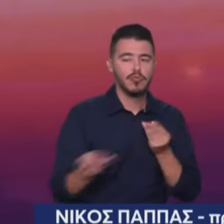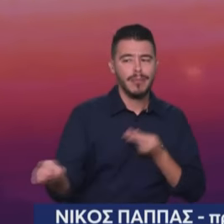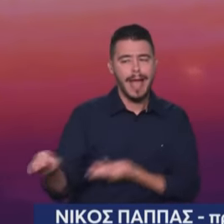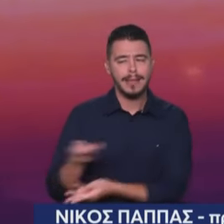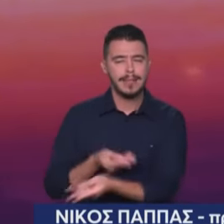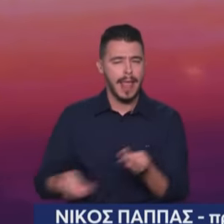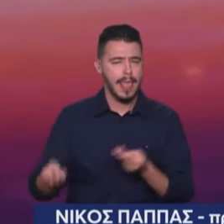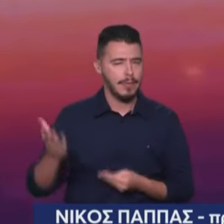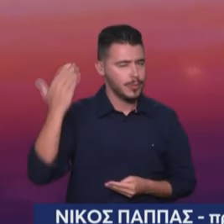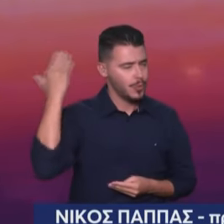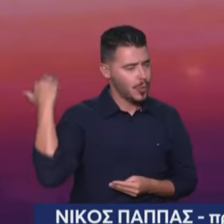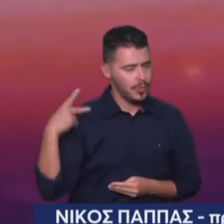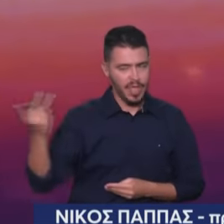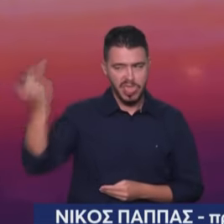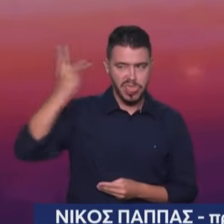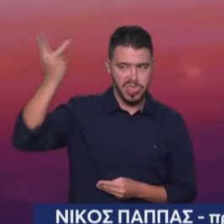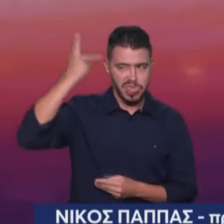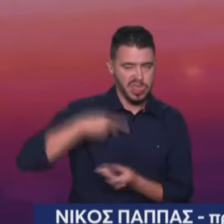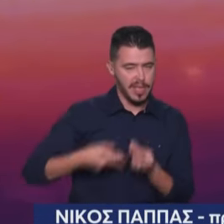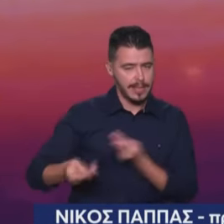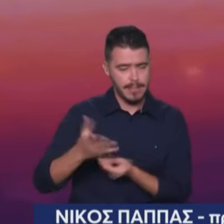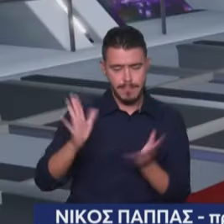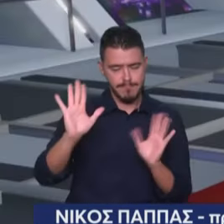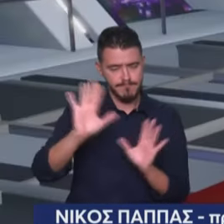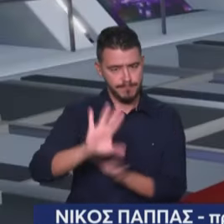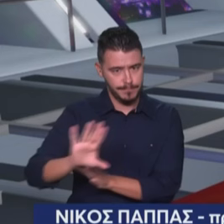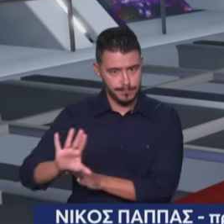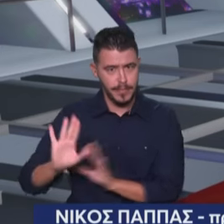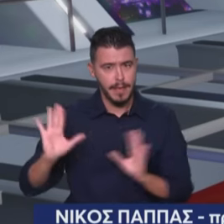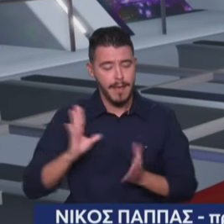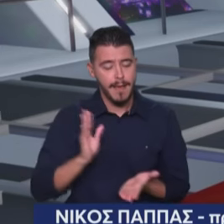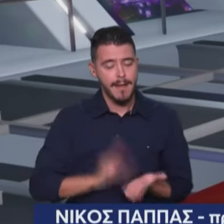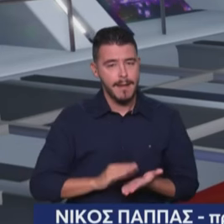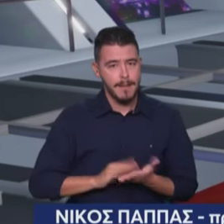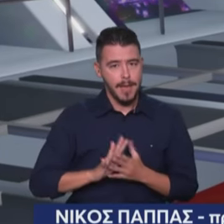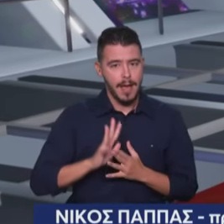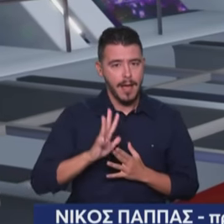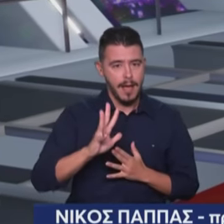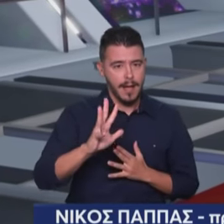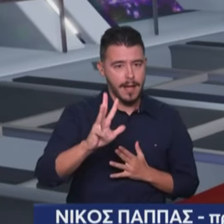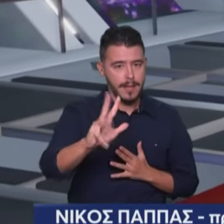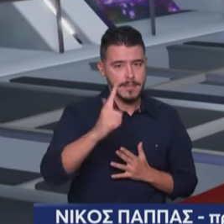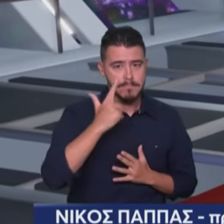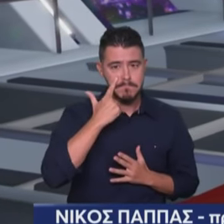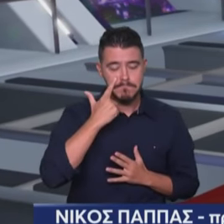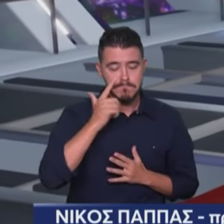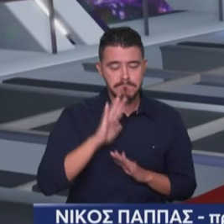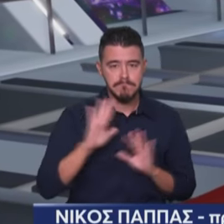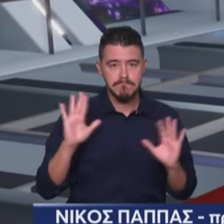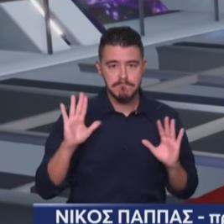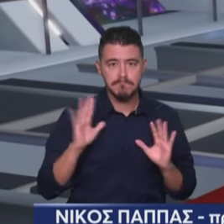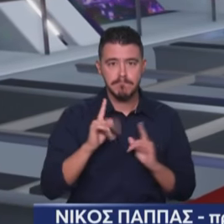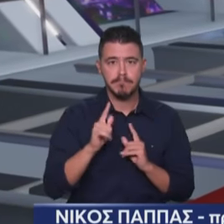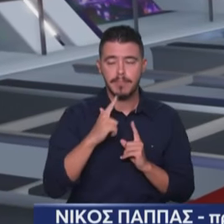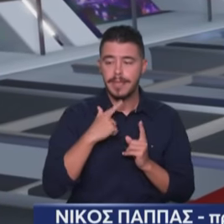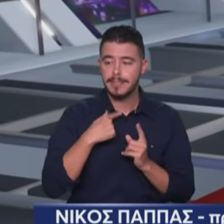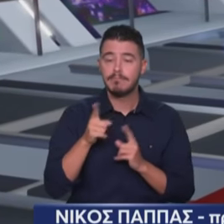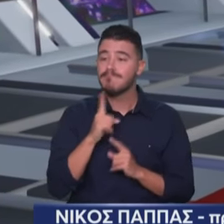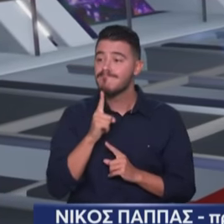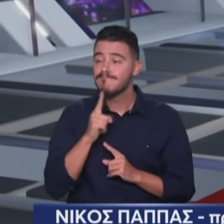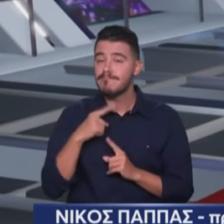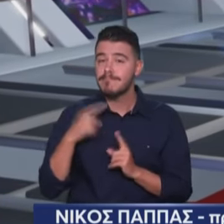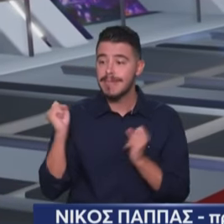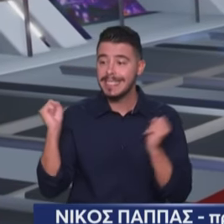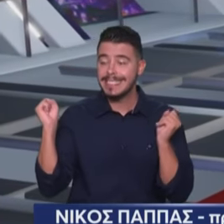τότε κατηγορηθεί για αυτά τα πράγματα. Έχουμε δρόμο για να καλύψουμε. Μέχρι να φτάσουμε στο επίπεδο του να πραγματώσουμε όσο αυτή η πολιτική συμφωνία